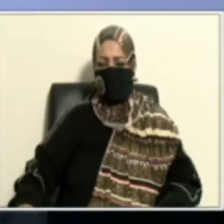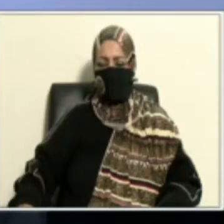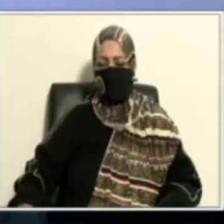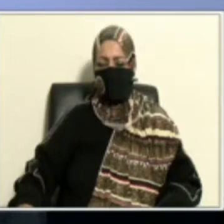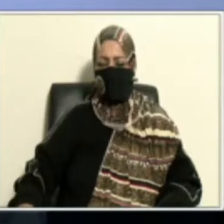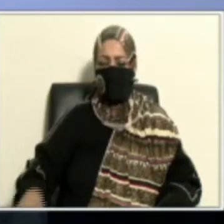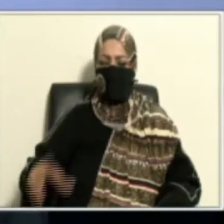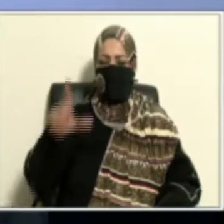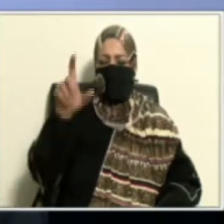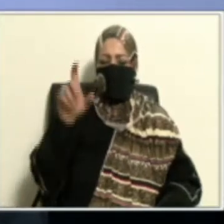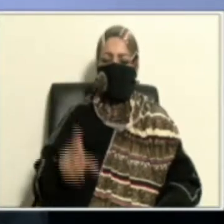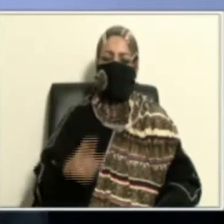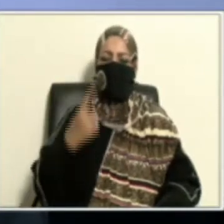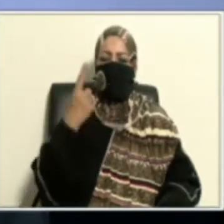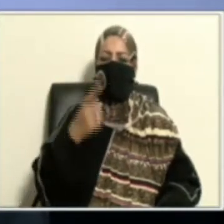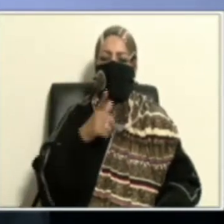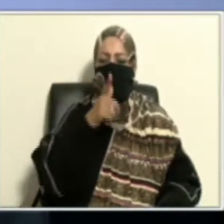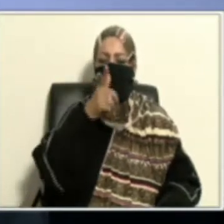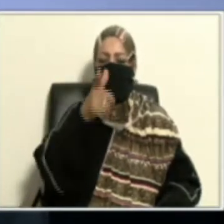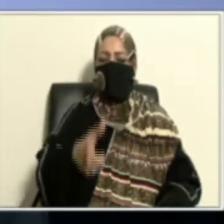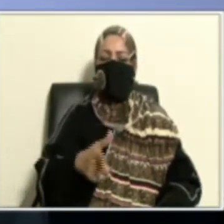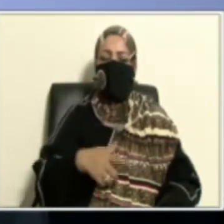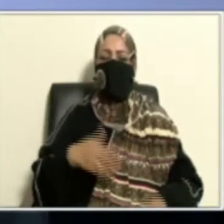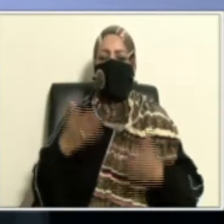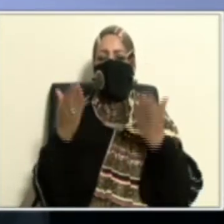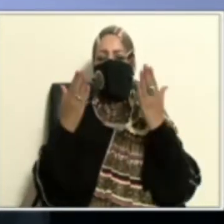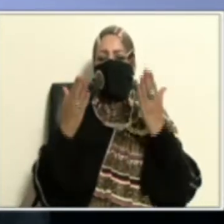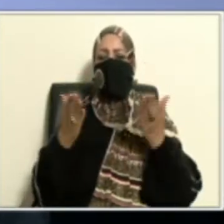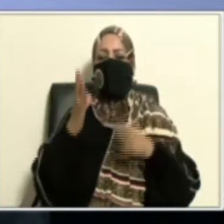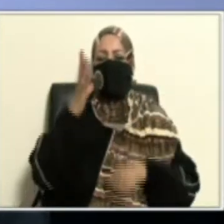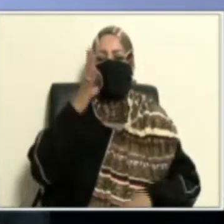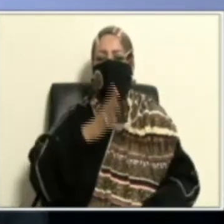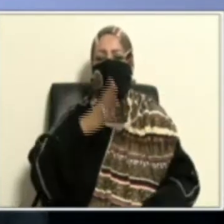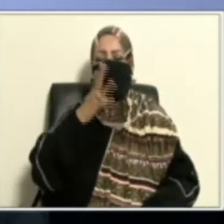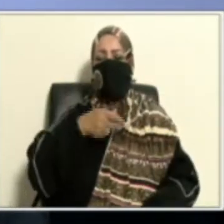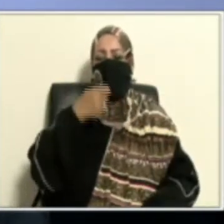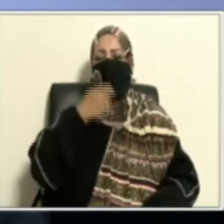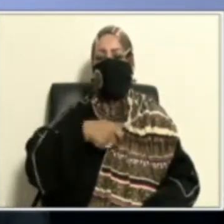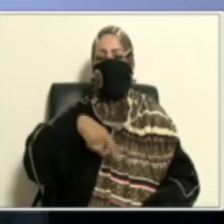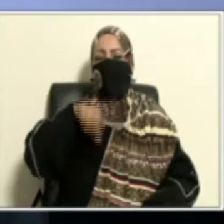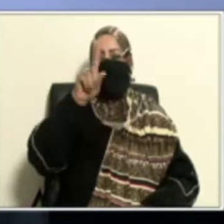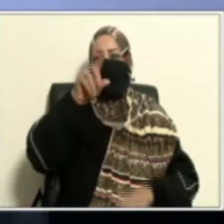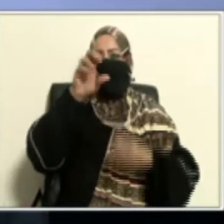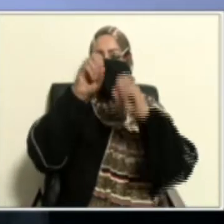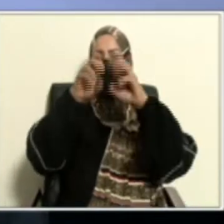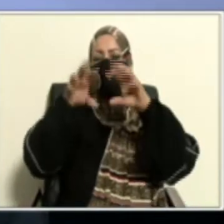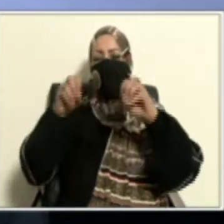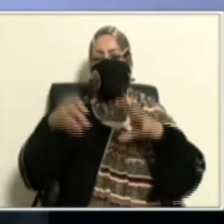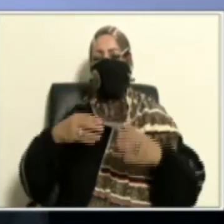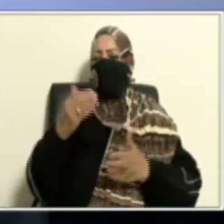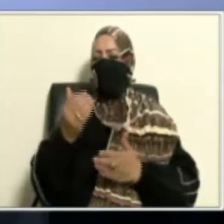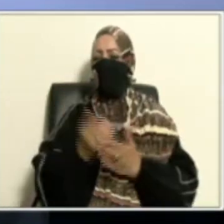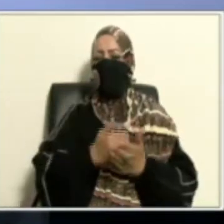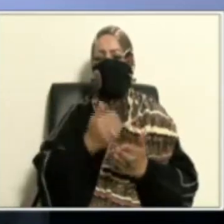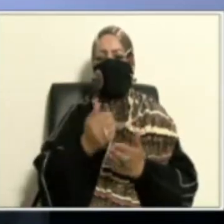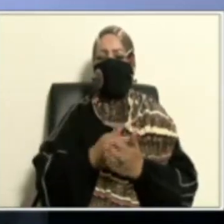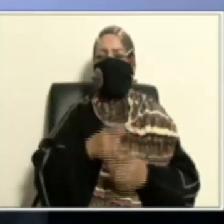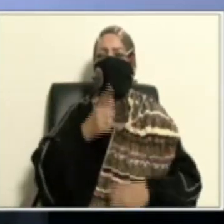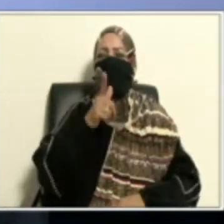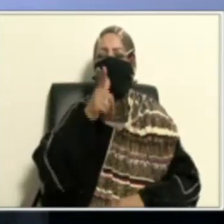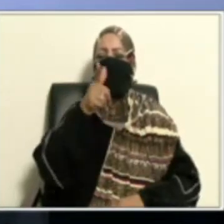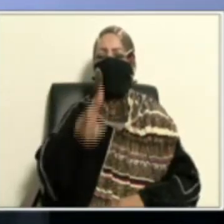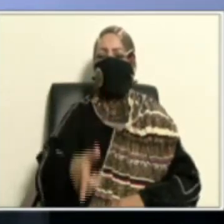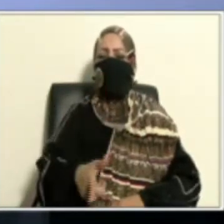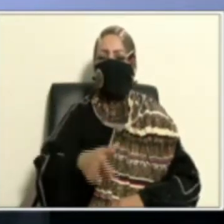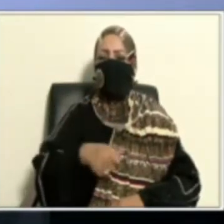التجارة، قال الراوي عنه كان لو باع التراب لربح فيه، هذا الشخص